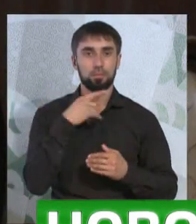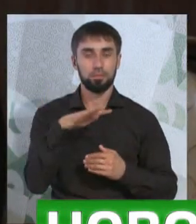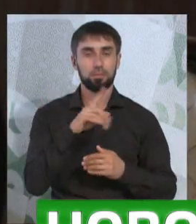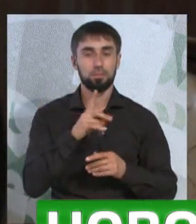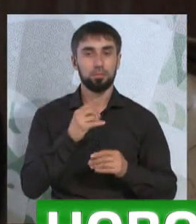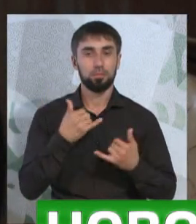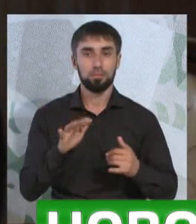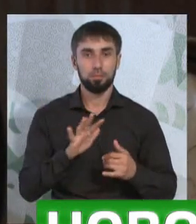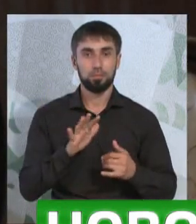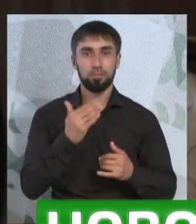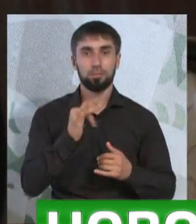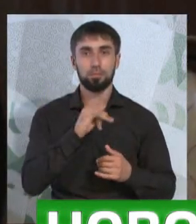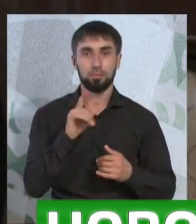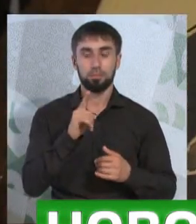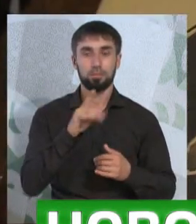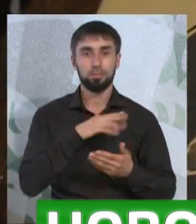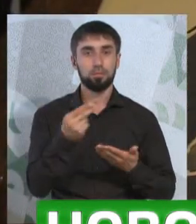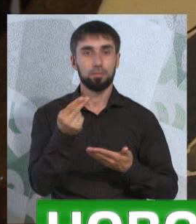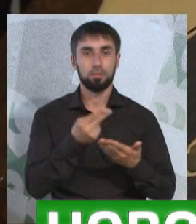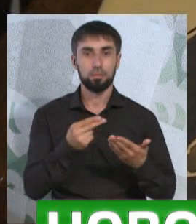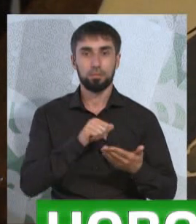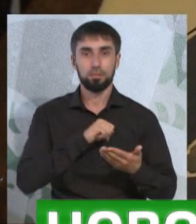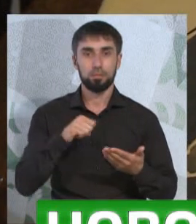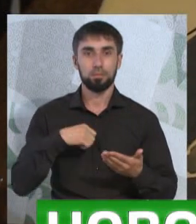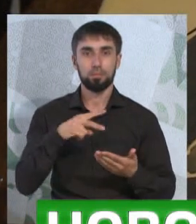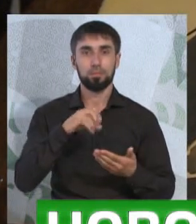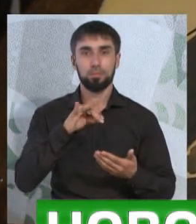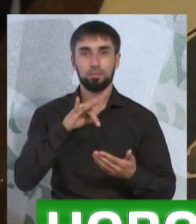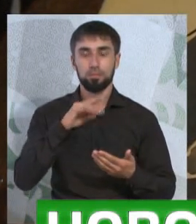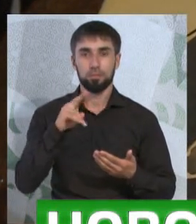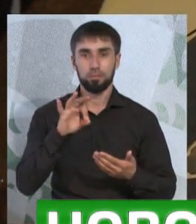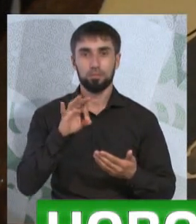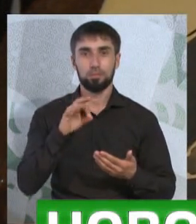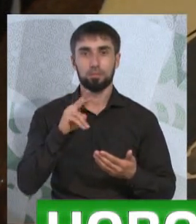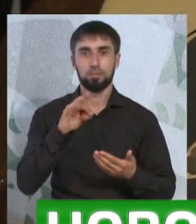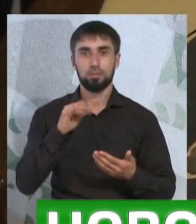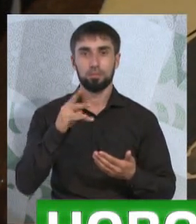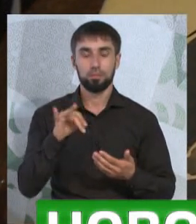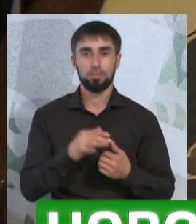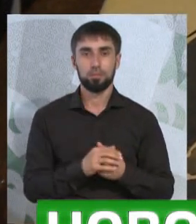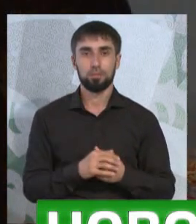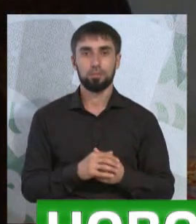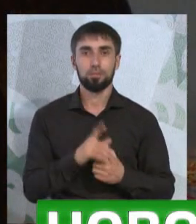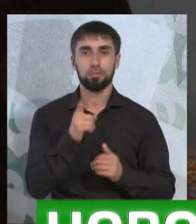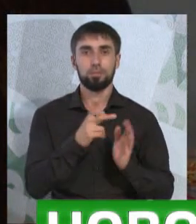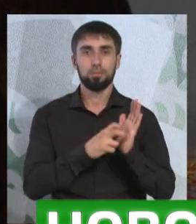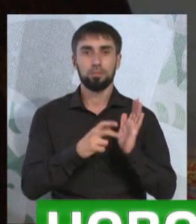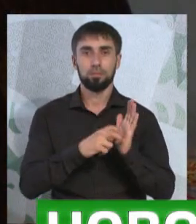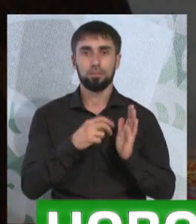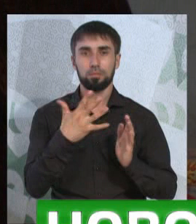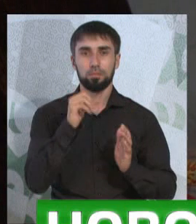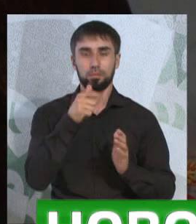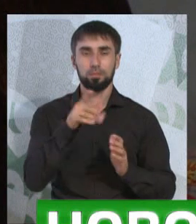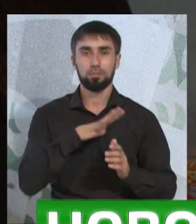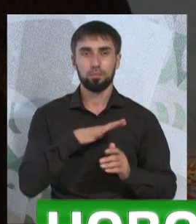неудивительно, ведь эскиз машины для шитья нарисовал еще сам Леонардо да Винчи. А в 1845 году американец Элиас Хоу совершил